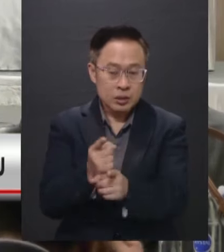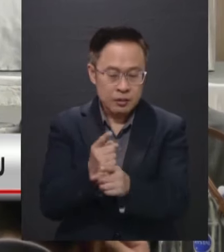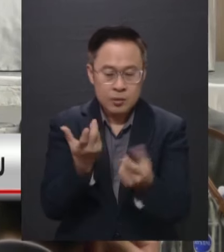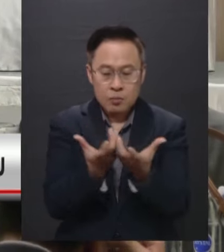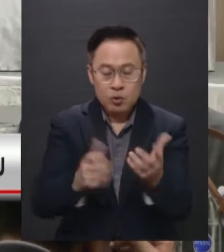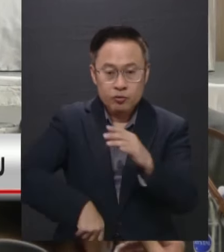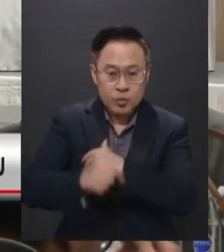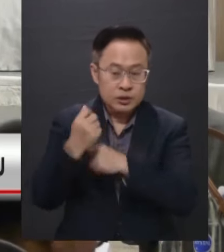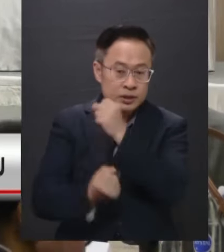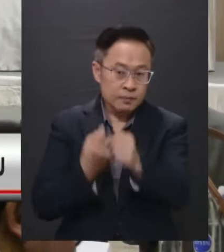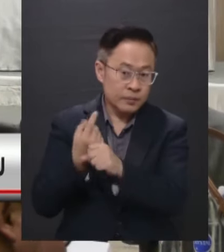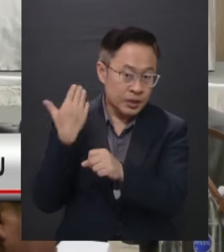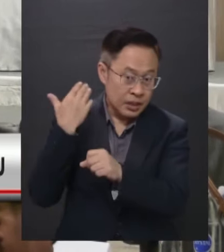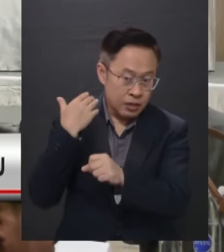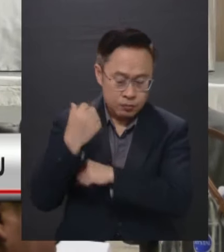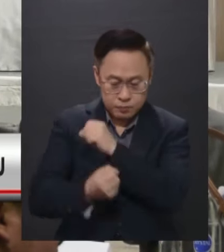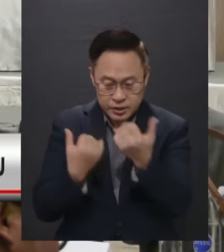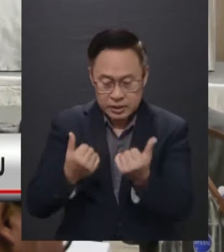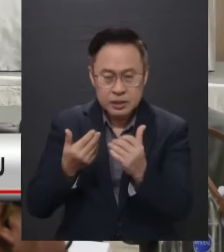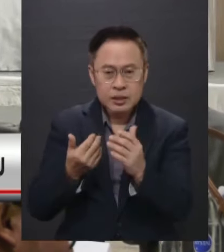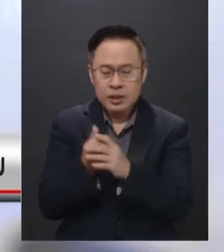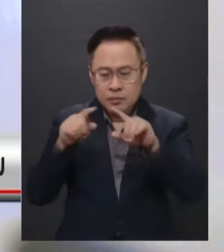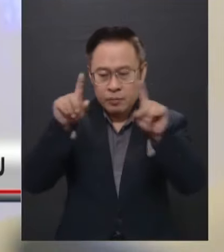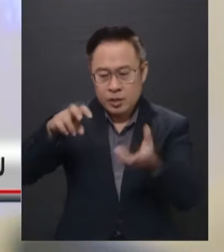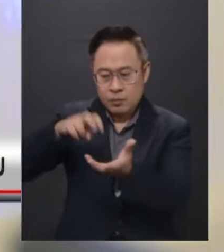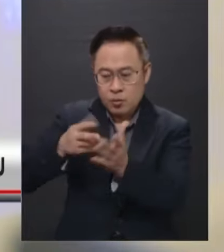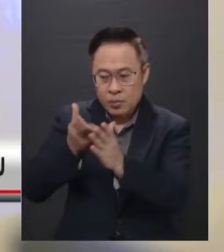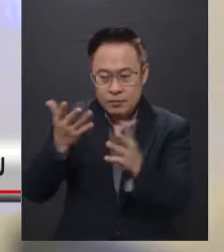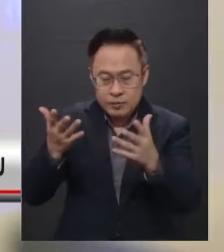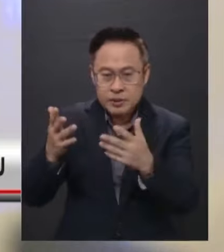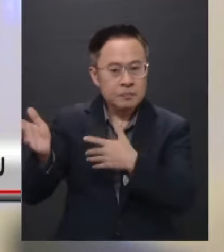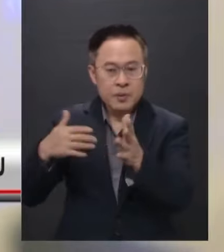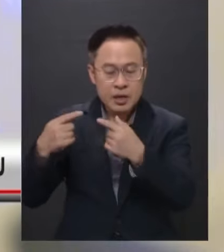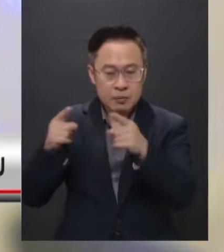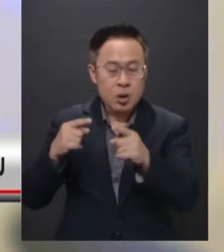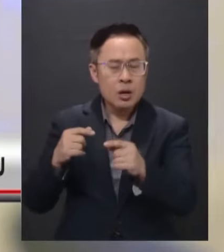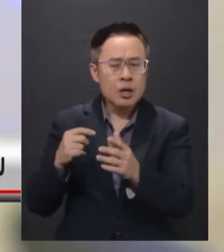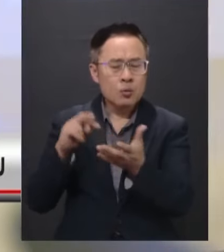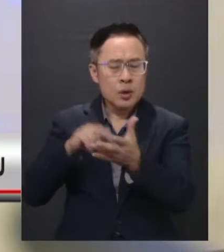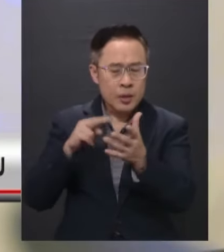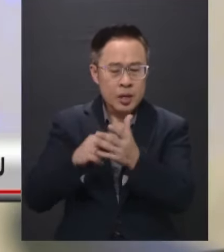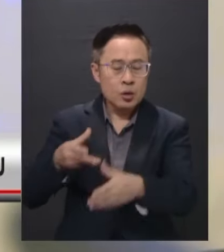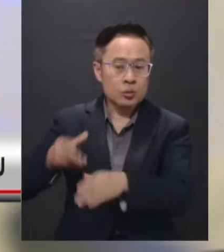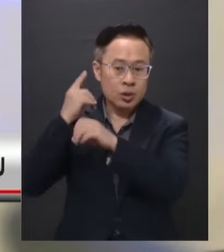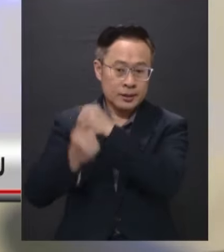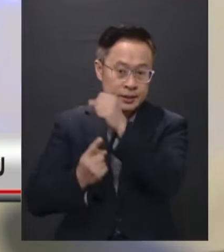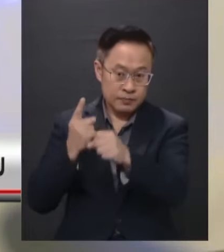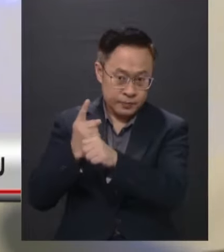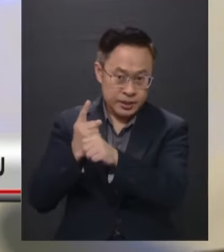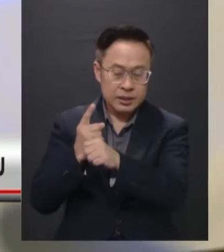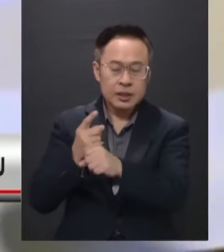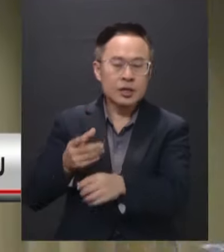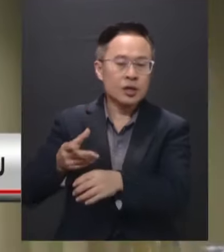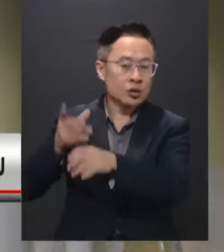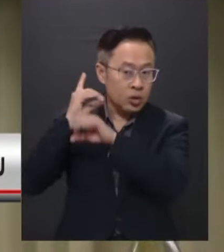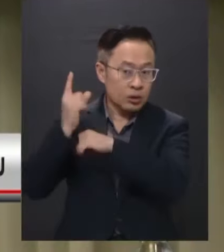ขันจากฤดูกาลที่แล้วซึ่งทั้งหมดได้เล่นอยู่มาเป็นสิทธิ์ในการบอกว่าใครที่มีสิทธิ์ใน